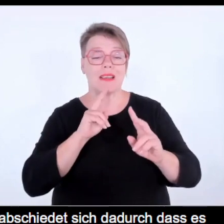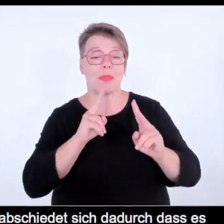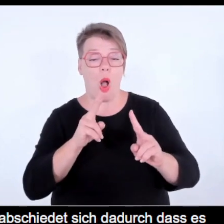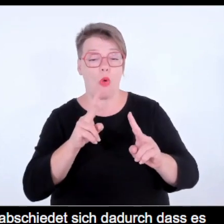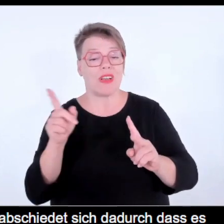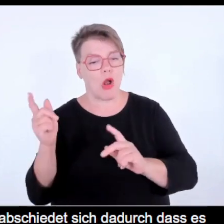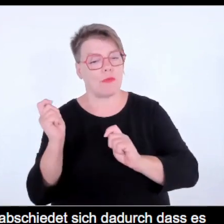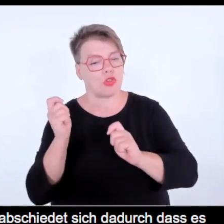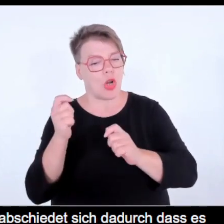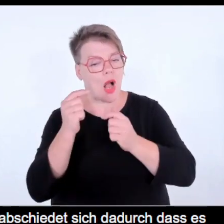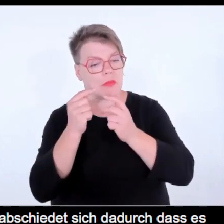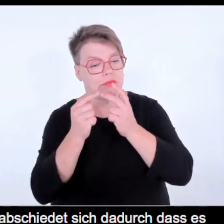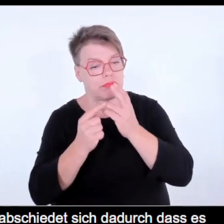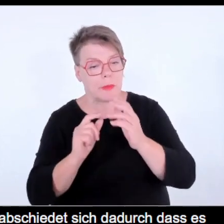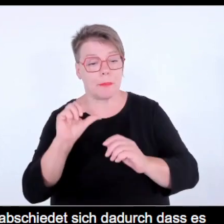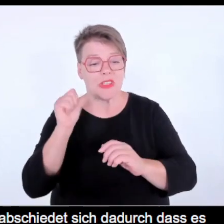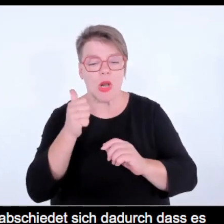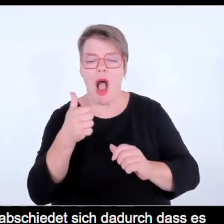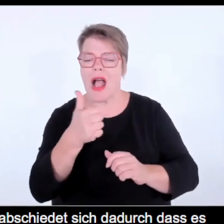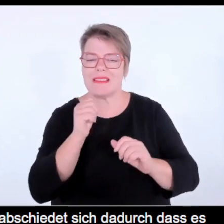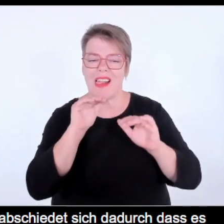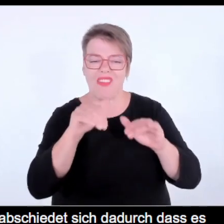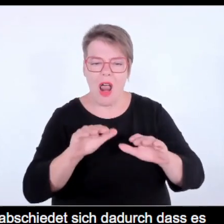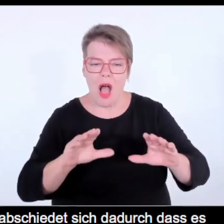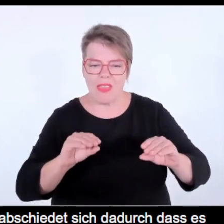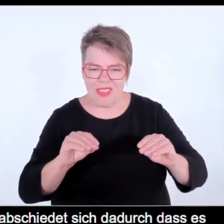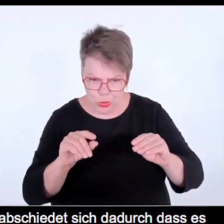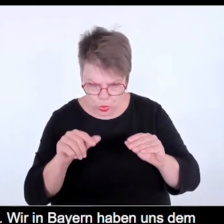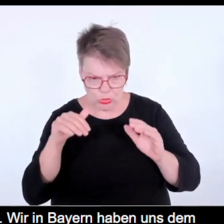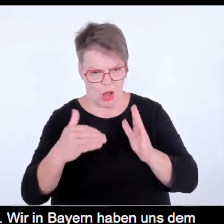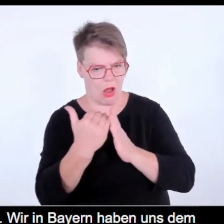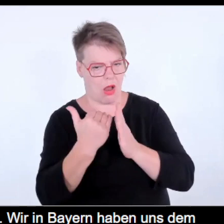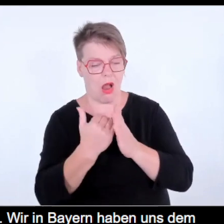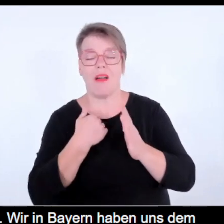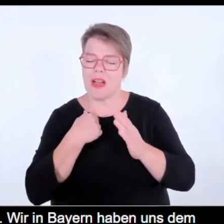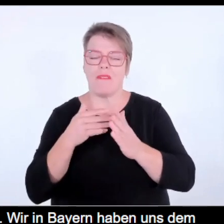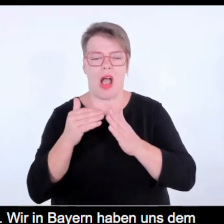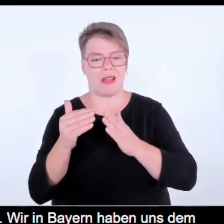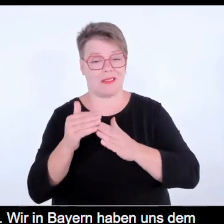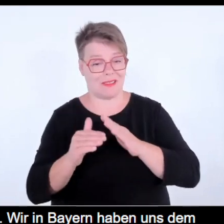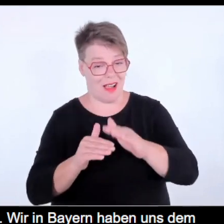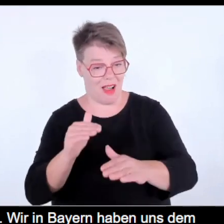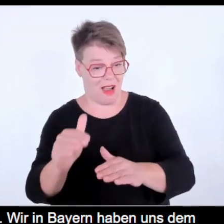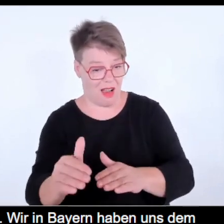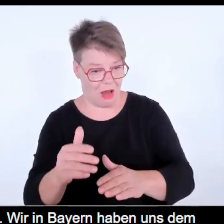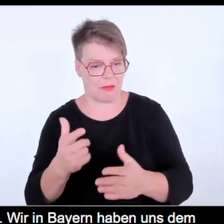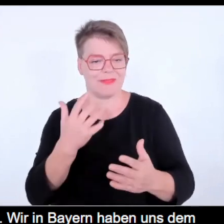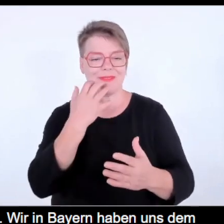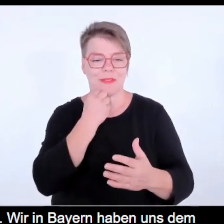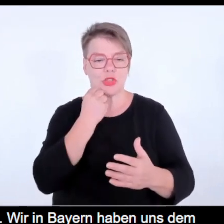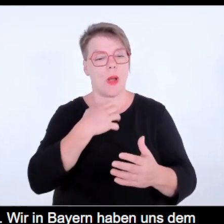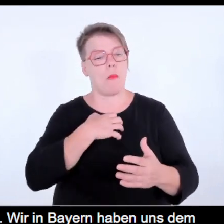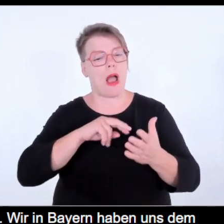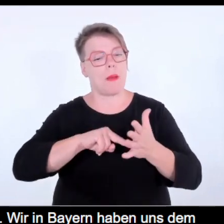einzelne Verwaltungsvorschriften. Deswegen ist unser Ziel, mindestens 10 Prozent der Verwaltungsvorschriften bis Mitte nächsten Jahres zu streichen.